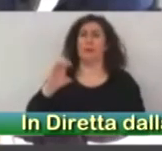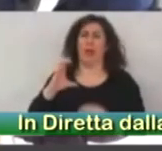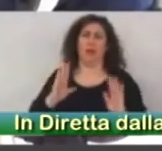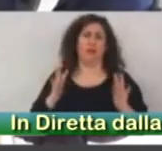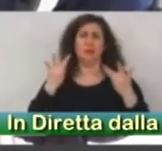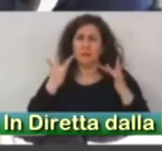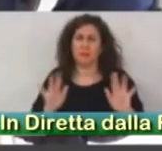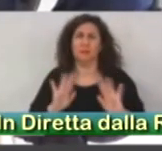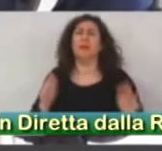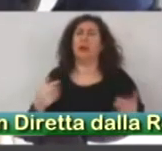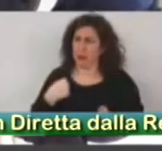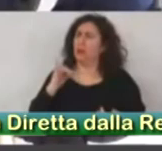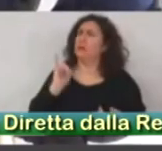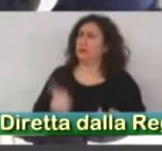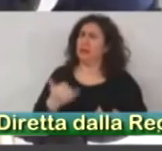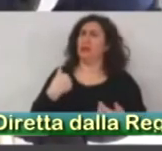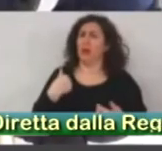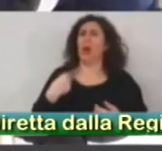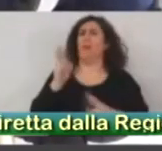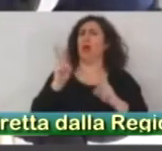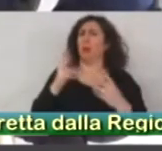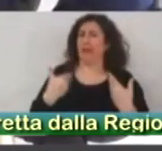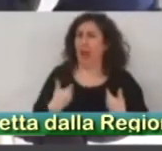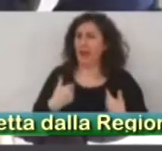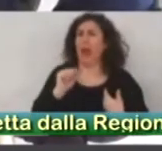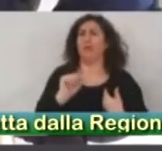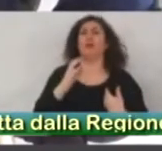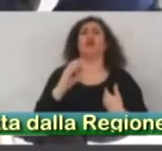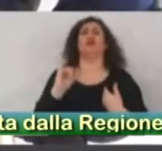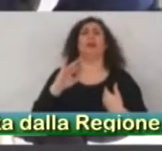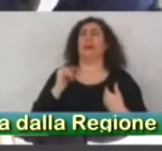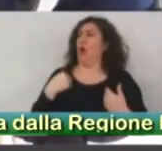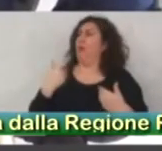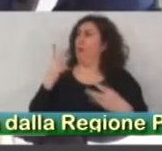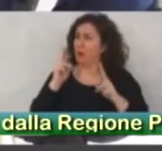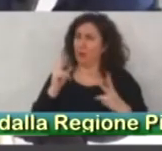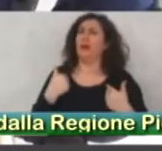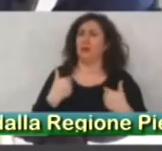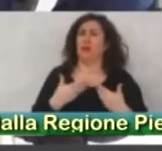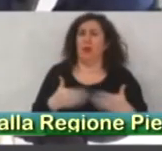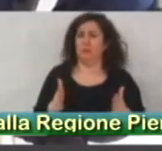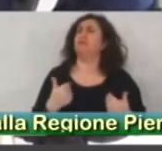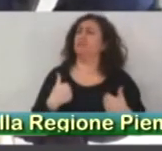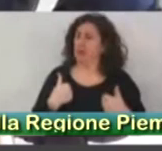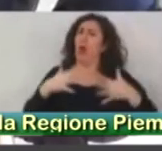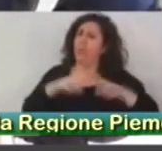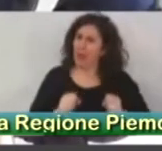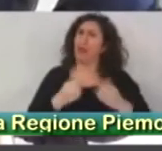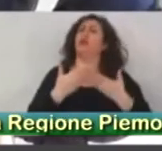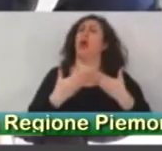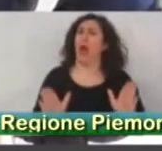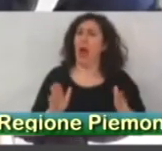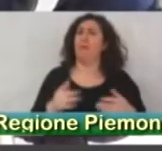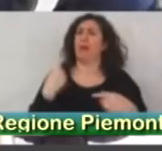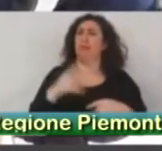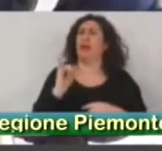dico: sì, sono Alberto Cirio, sono un parrucchiere, sono attivo, riaprirò, cioè mi impegno a riaprire, questo